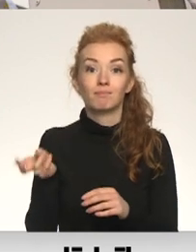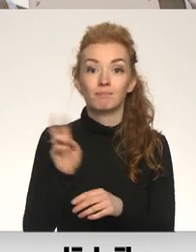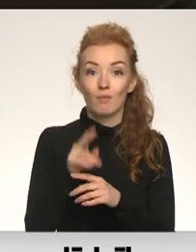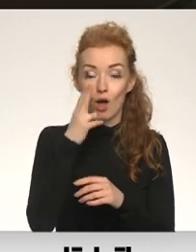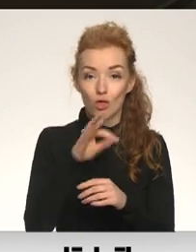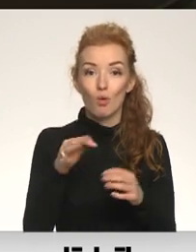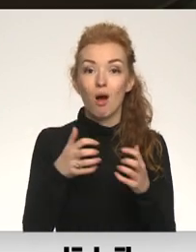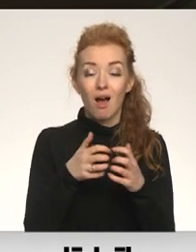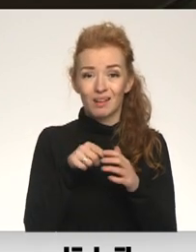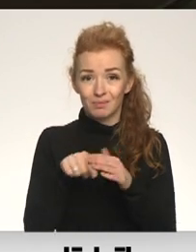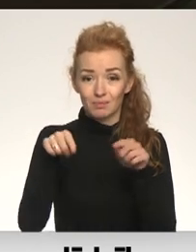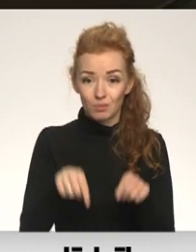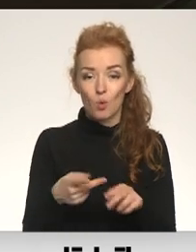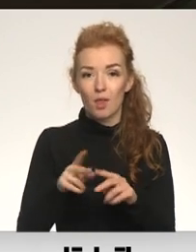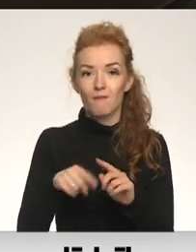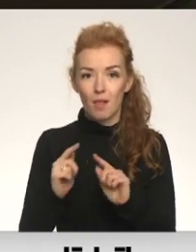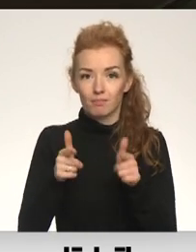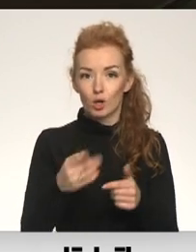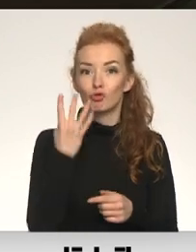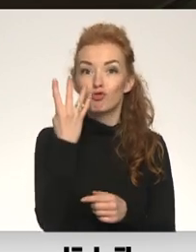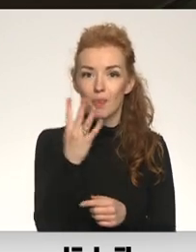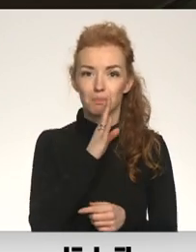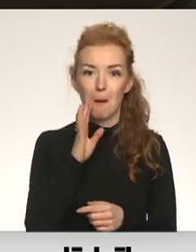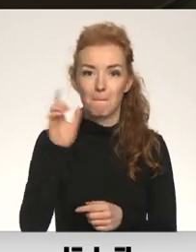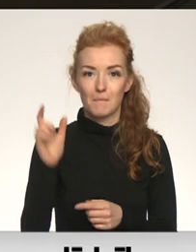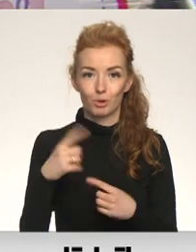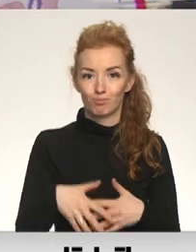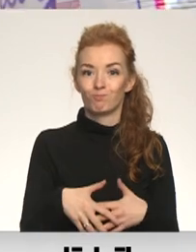zonas stājušās vēl 4 topošās māmiņas no Ukrainas.